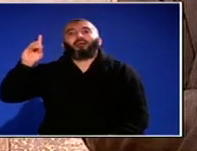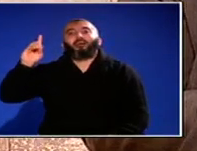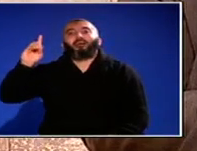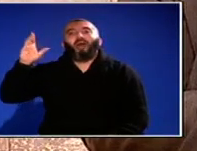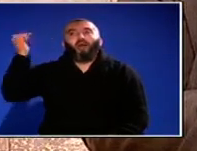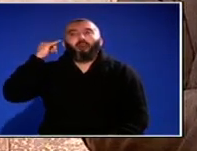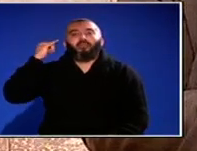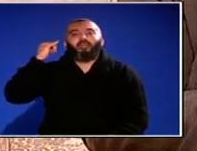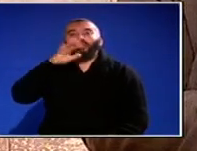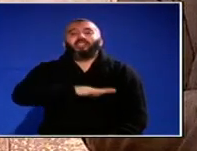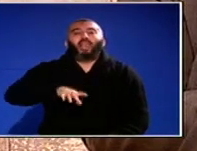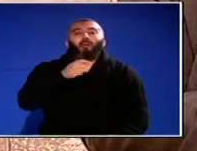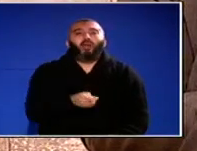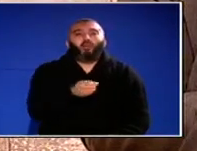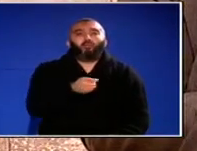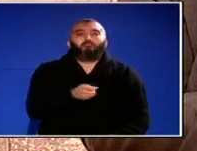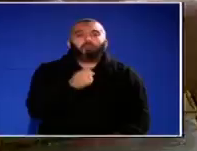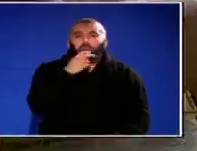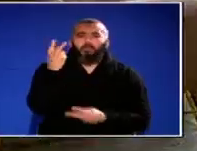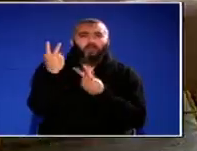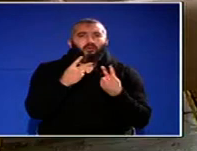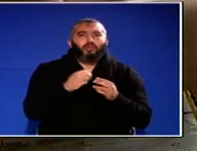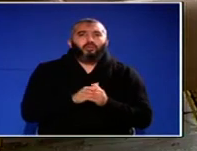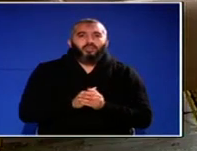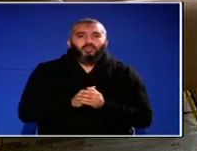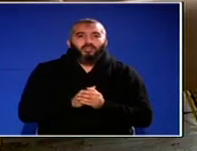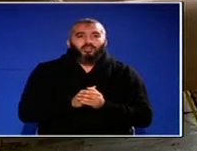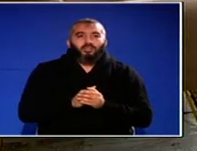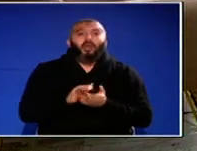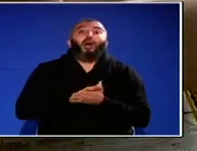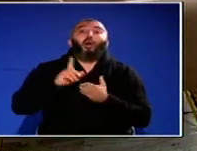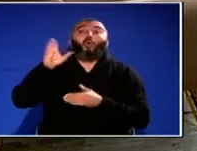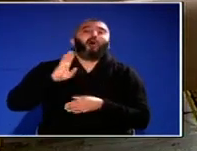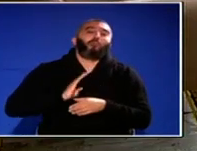السلام عليكم. السلام سي العيد مرحبا. هو موسى من الصيف. موسى